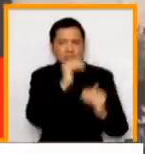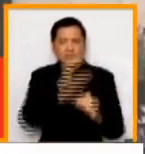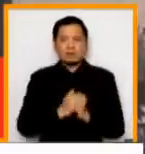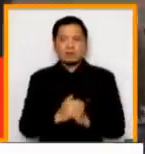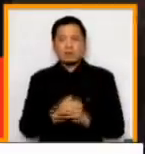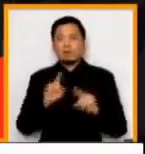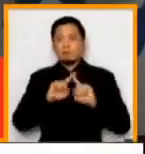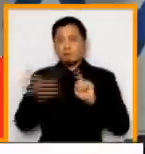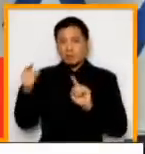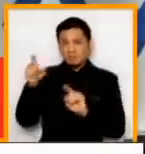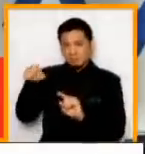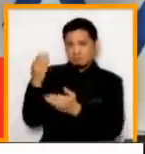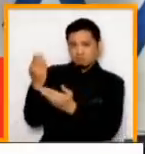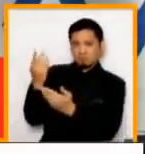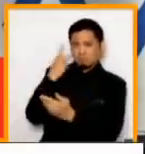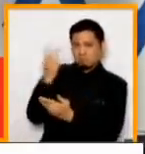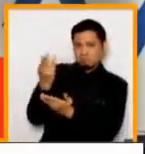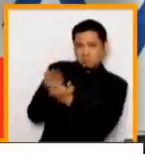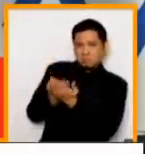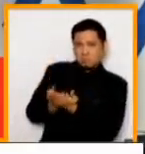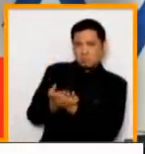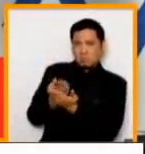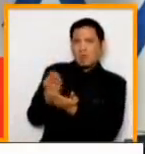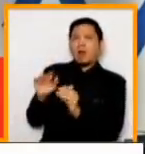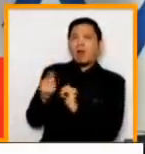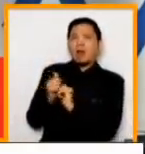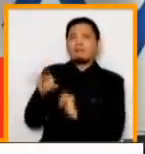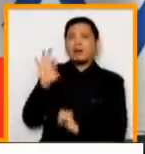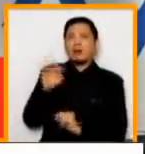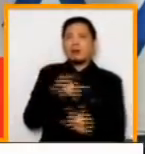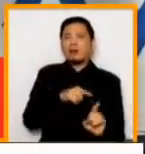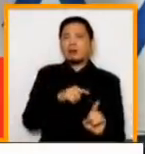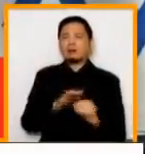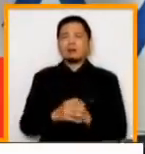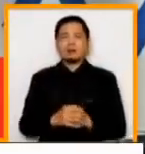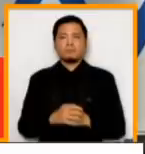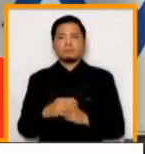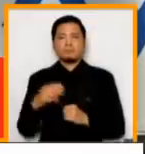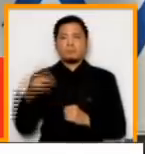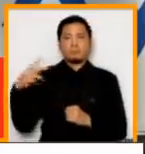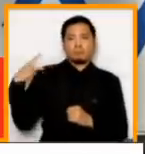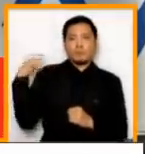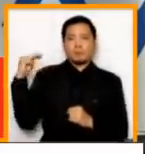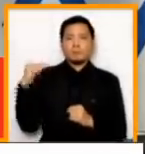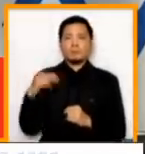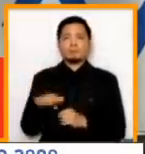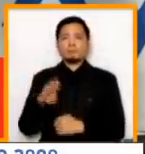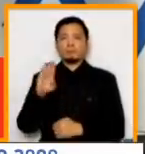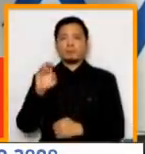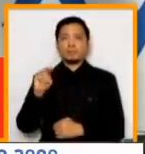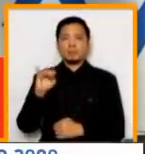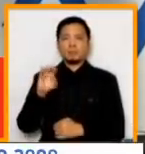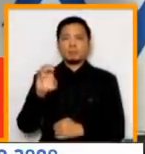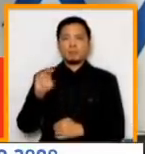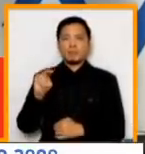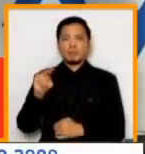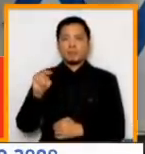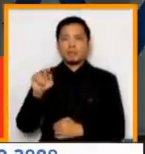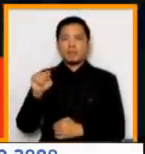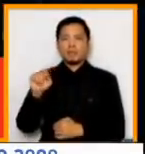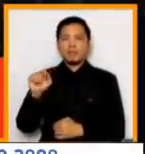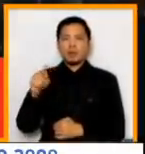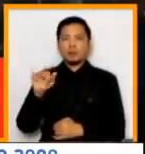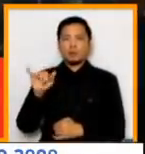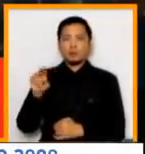nito. Giit ni Israeli Prime Minister Benjamin Netanyahu, ginagawa nila ito para protektahan ang kanilang bansa.